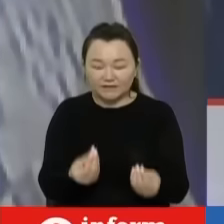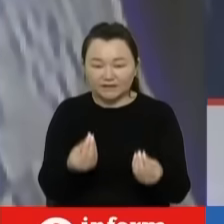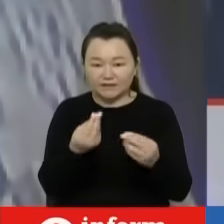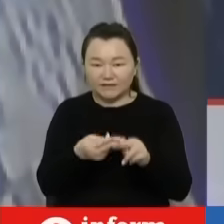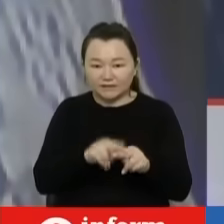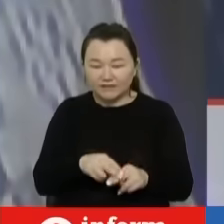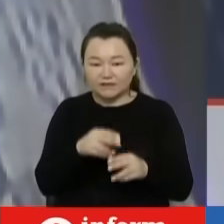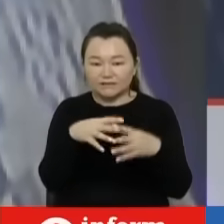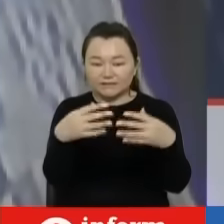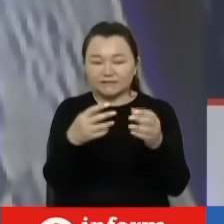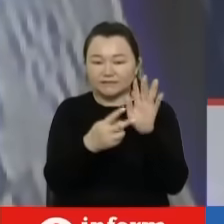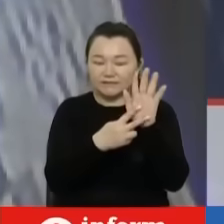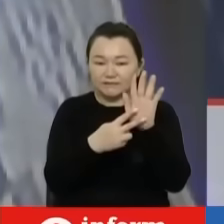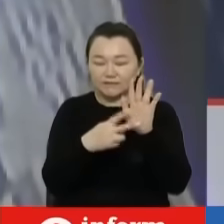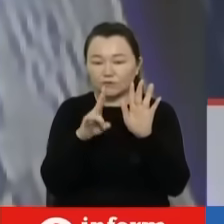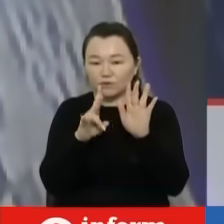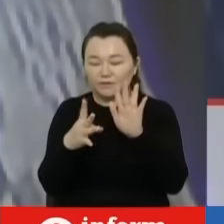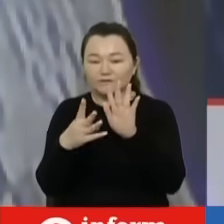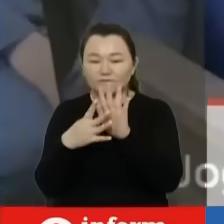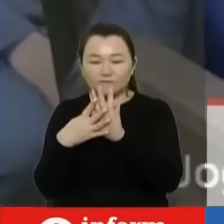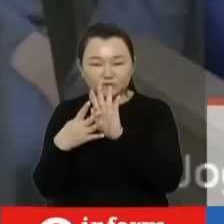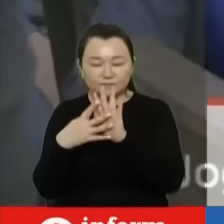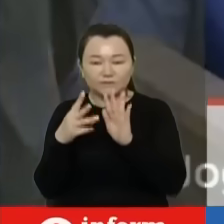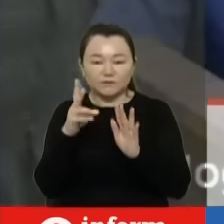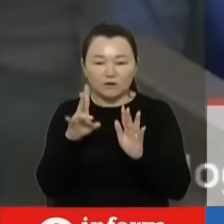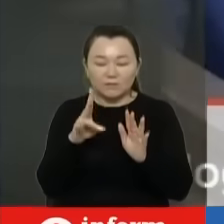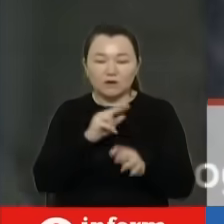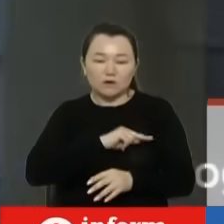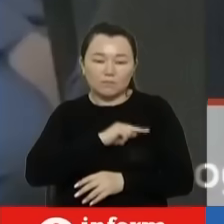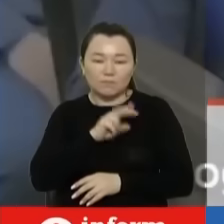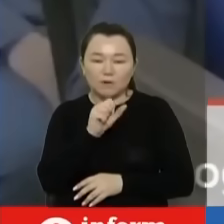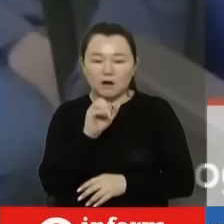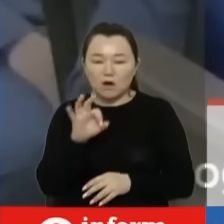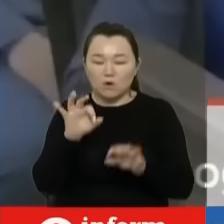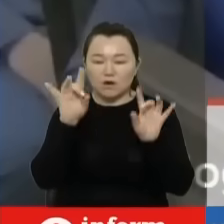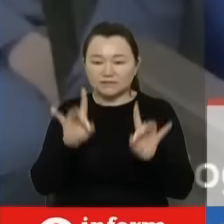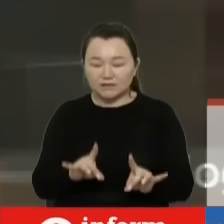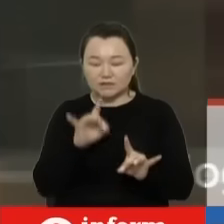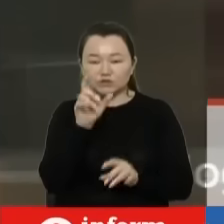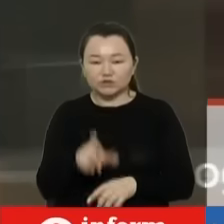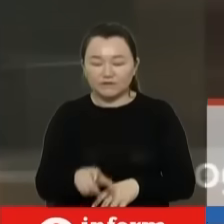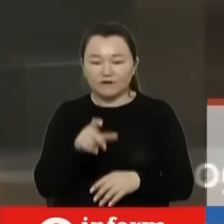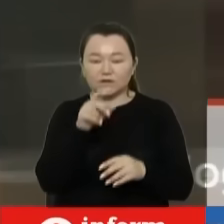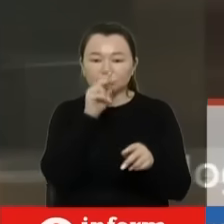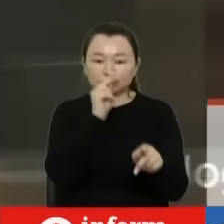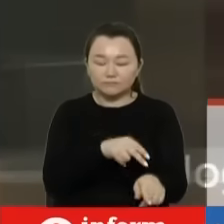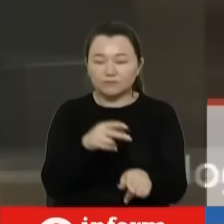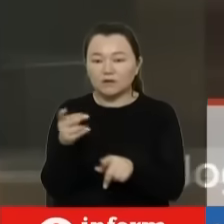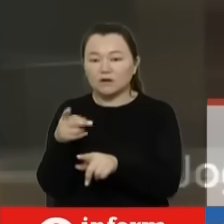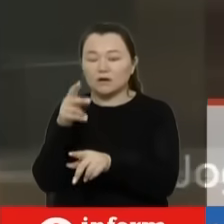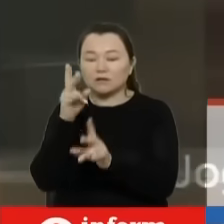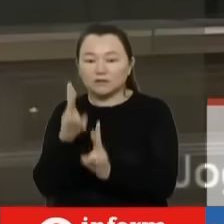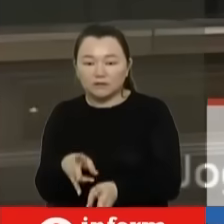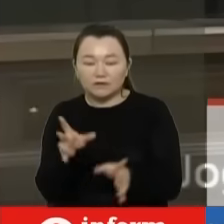яғни қарашаның 8-нен 9-ына қараған түні Бау мейрамханасында жұмыс істеген айтуынша, сотталушы мен жәбірленуші мейрамханаға түнгі